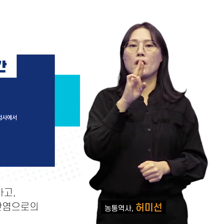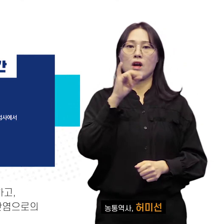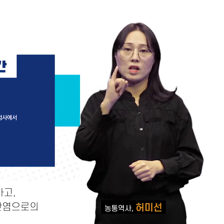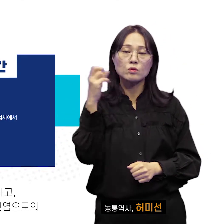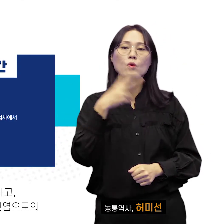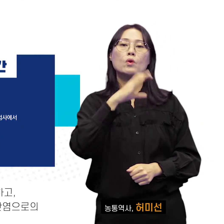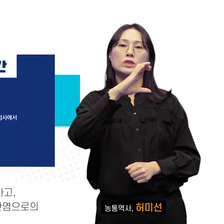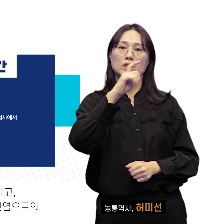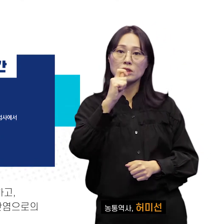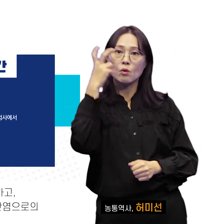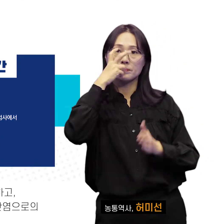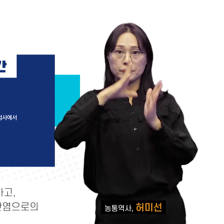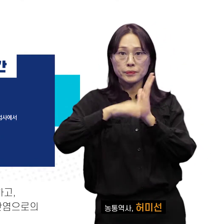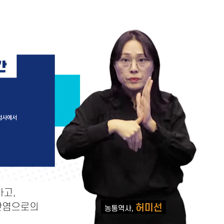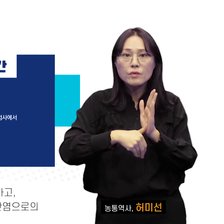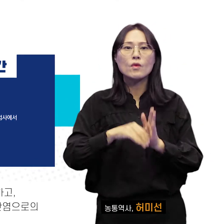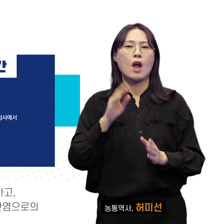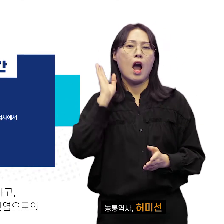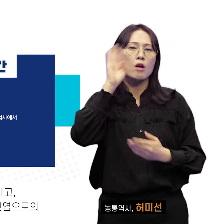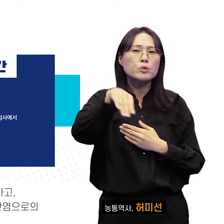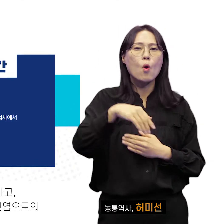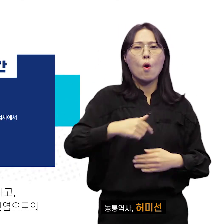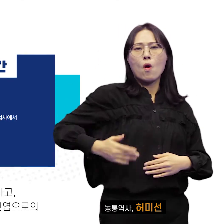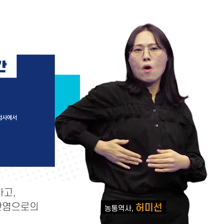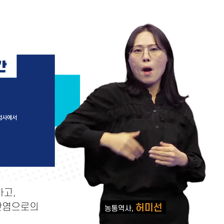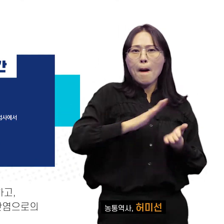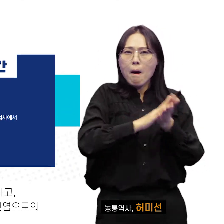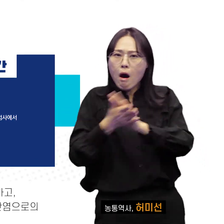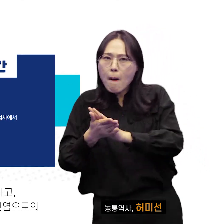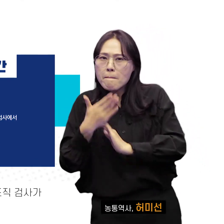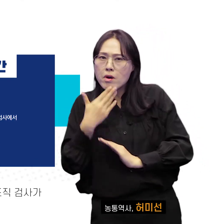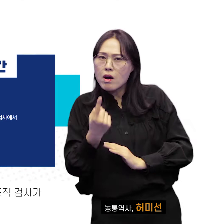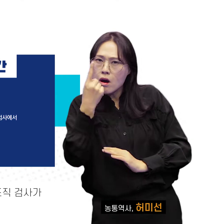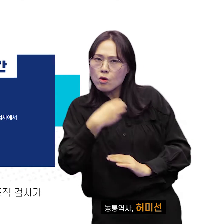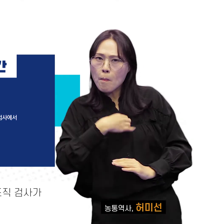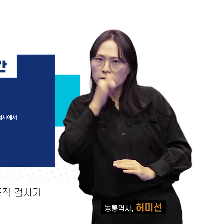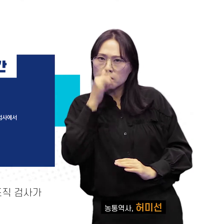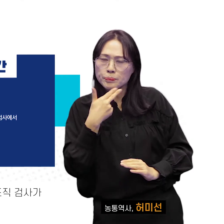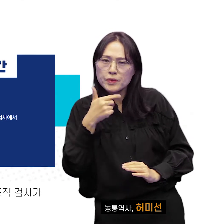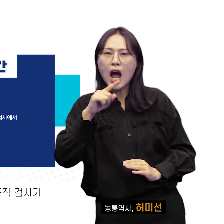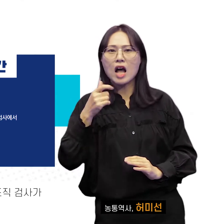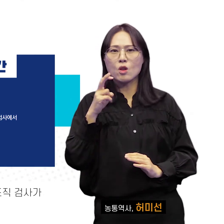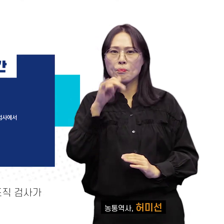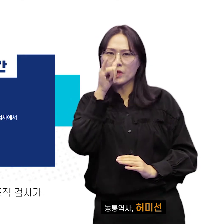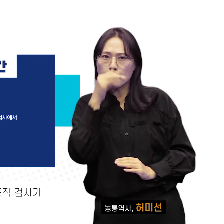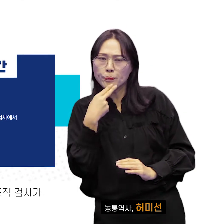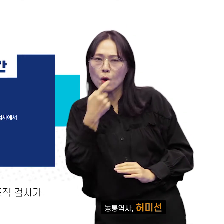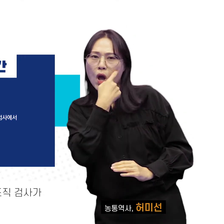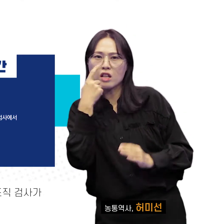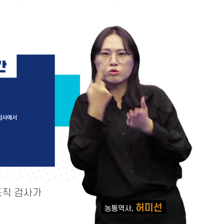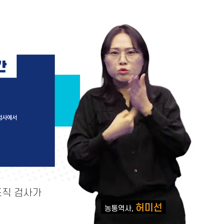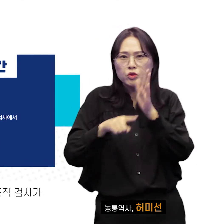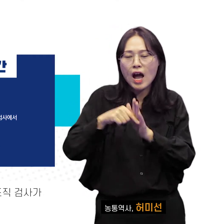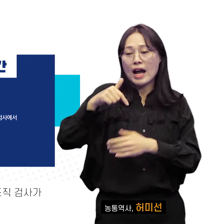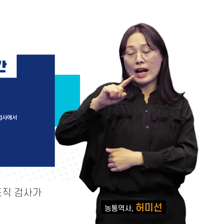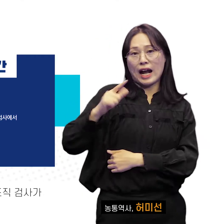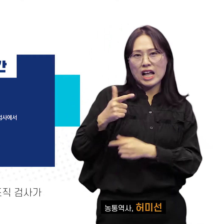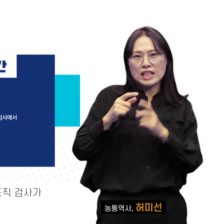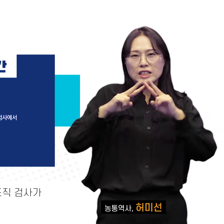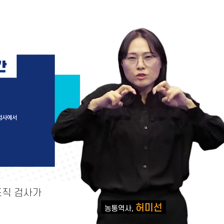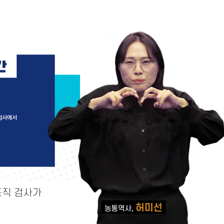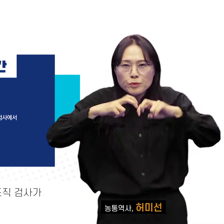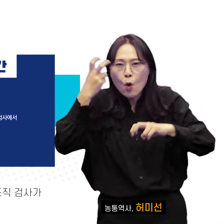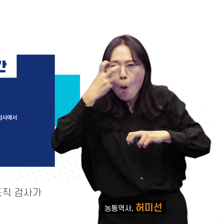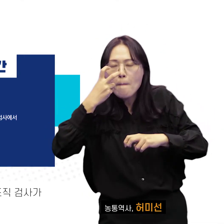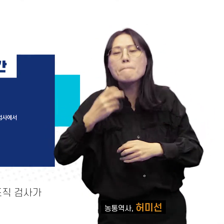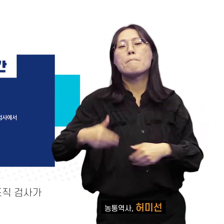시행하기도 하고 향후 간 경화로 진행할 수 있는 지방 간염으로의 진행 여부를 확인하기 위해서는 간 조직 검사가 필요할